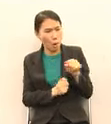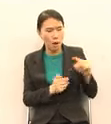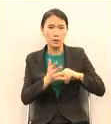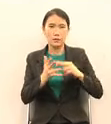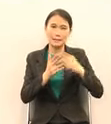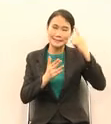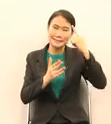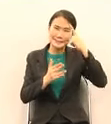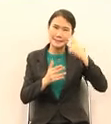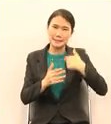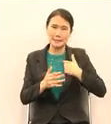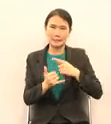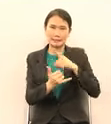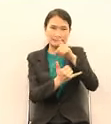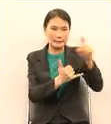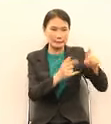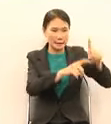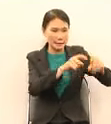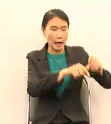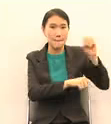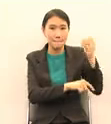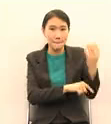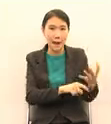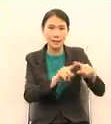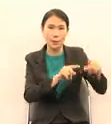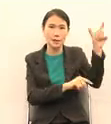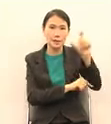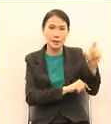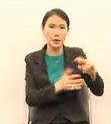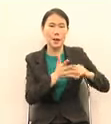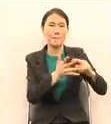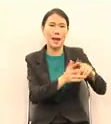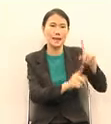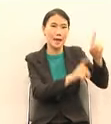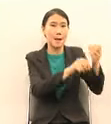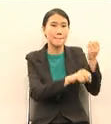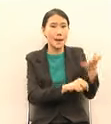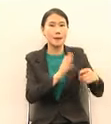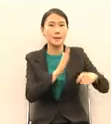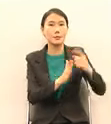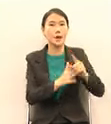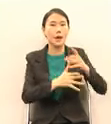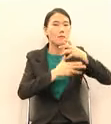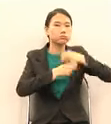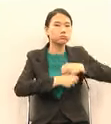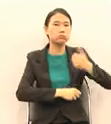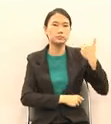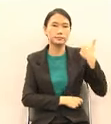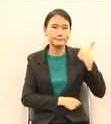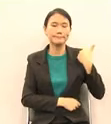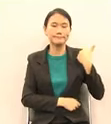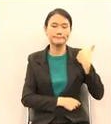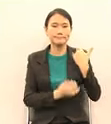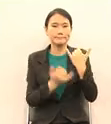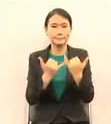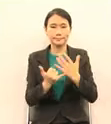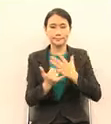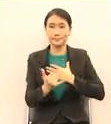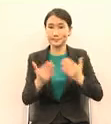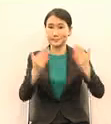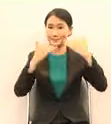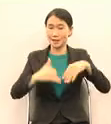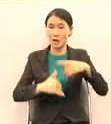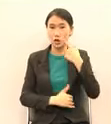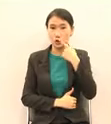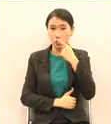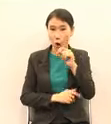การเสียชีวิตเยอะแต่เหตุผลหนึ่งของอิตาลีที่เยอะคือผู้สูงอายุเยอะมากกว่าด้วยนะครับเป็นต้นนะครับผมขอไปประเด็นที่